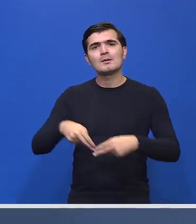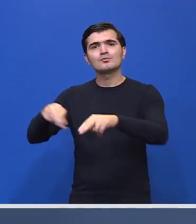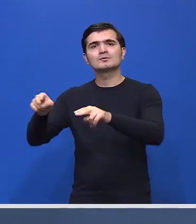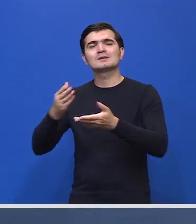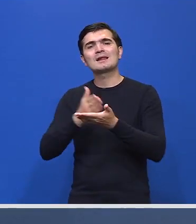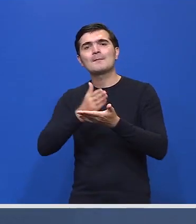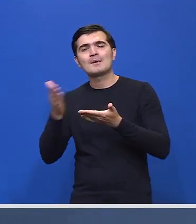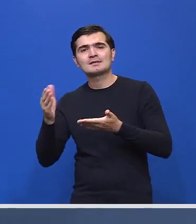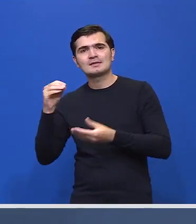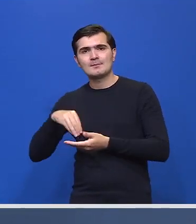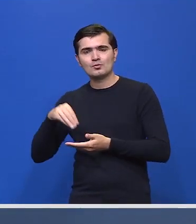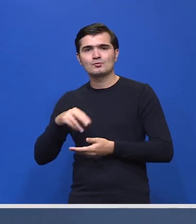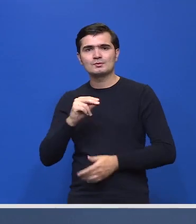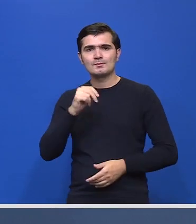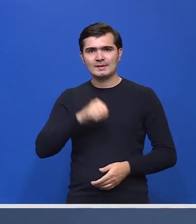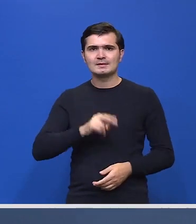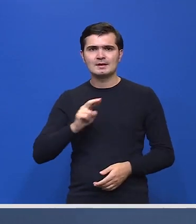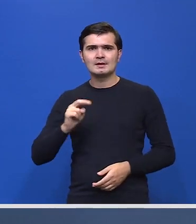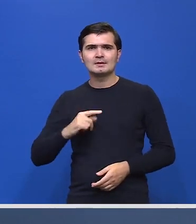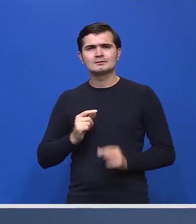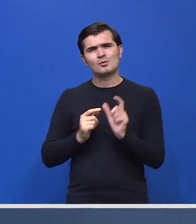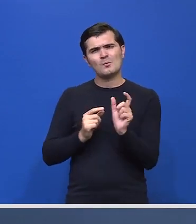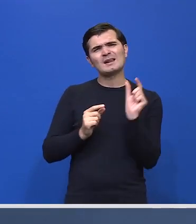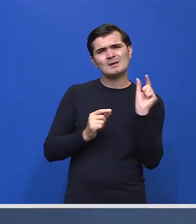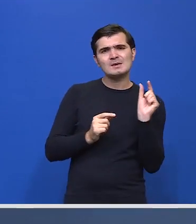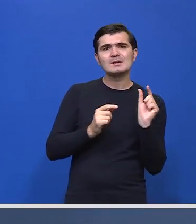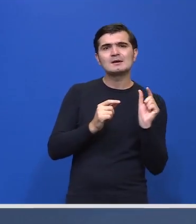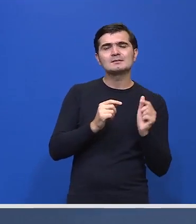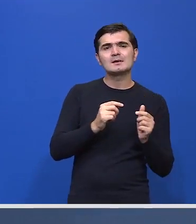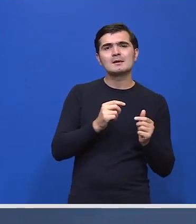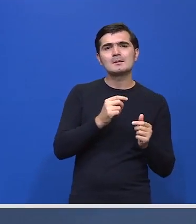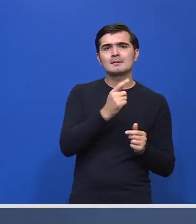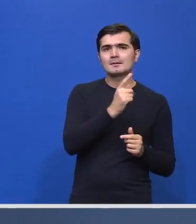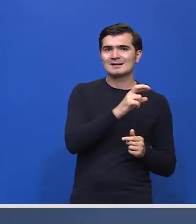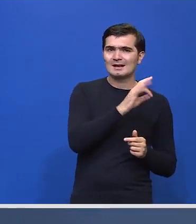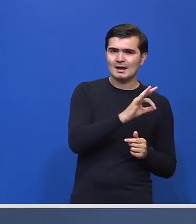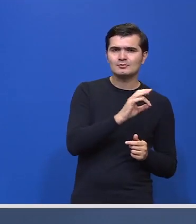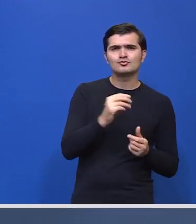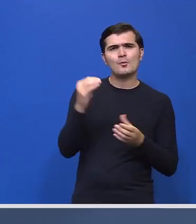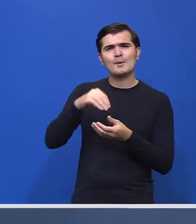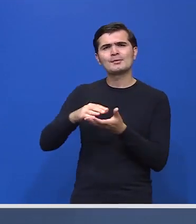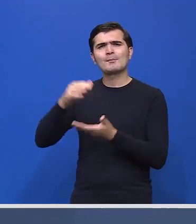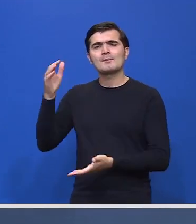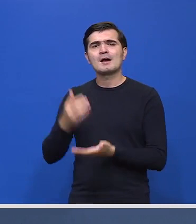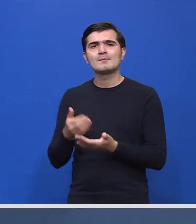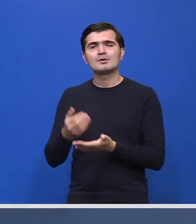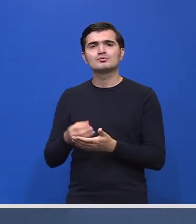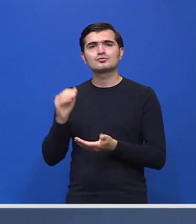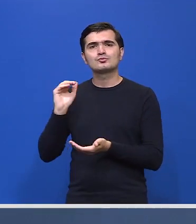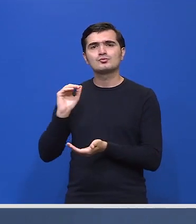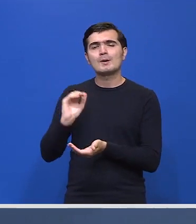conține PNRR-ul. Avem o componentă mică de grant și o componentă mai mare de împrumut. Acum e de